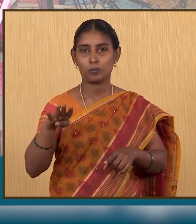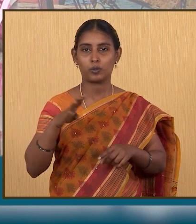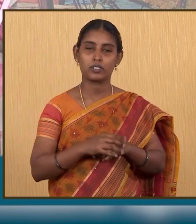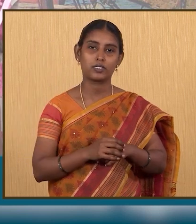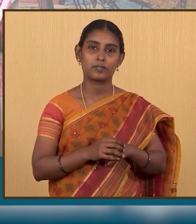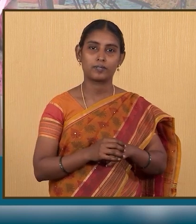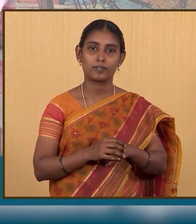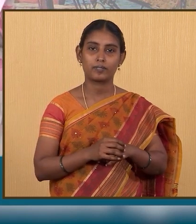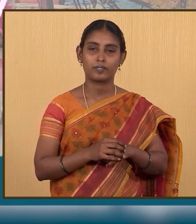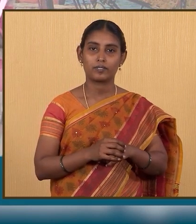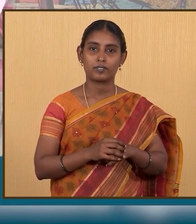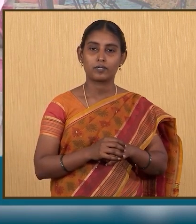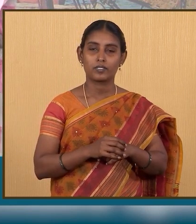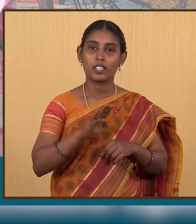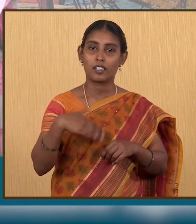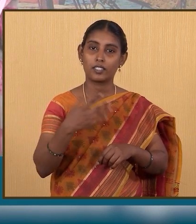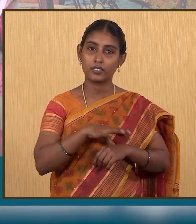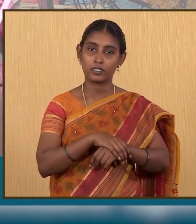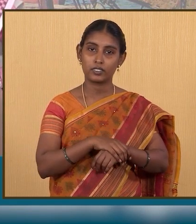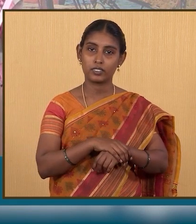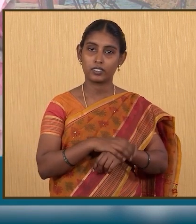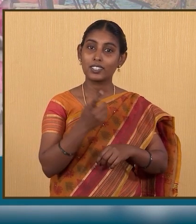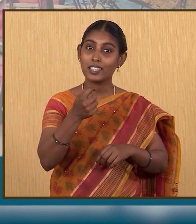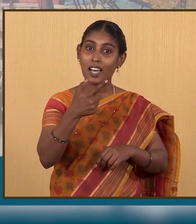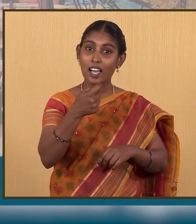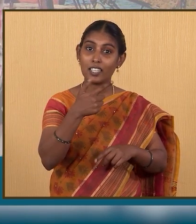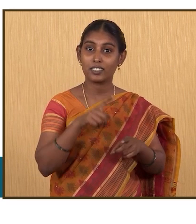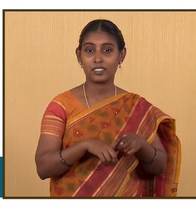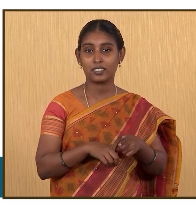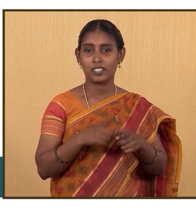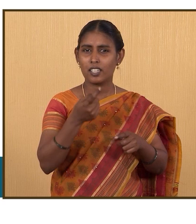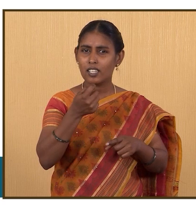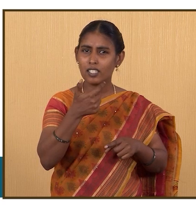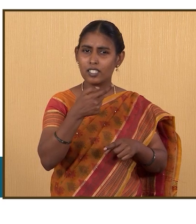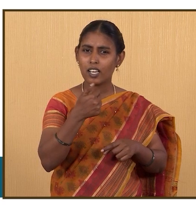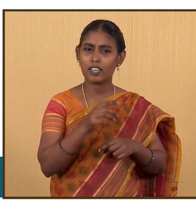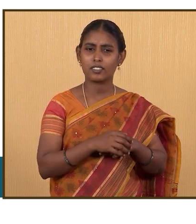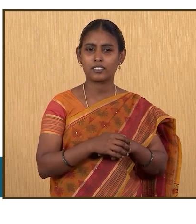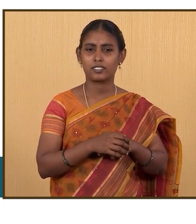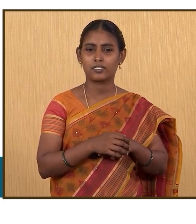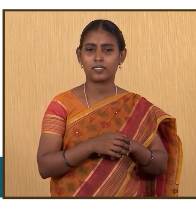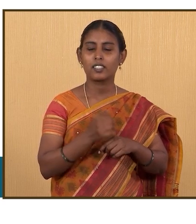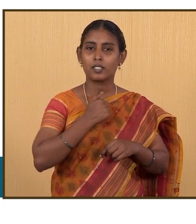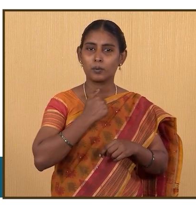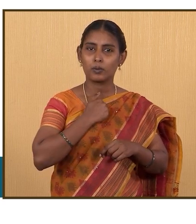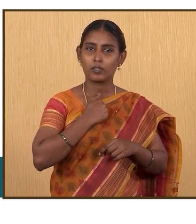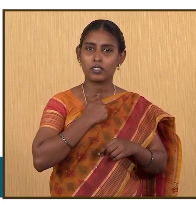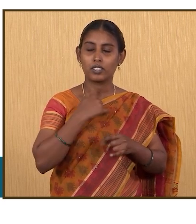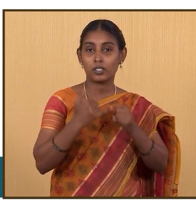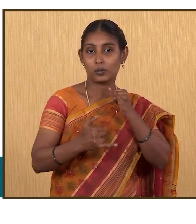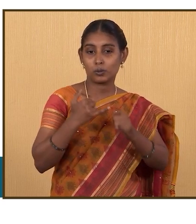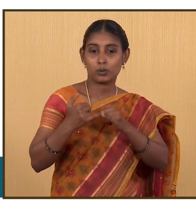1949 ஓகே. அடுத்தது நாணயங்கள். நாணயங்கள் பார்த்தோன்னா நம்மளோட